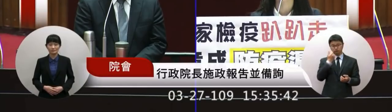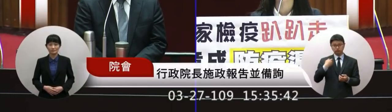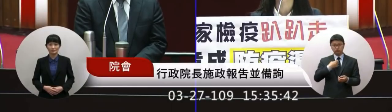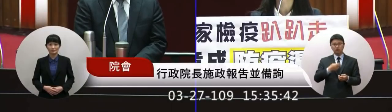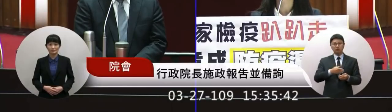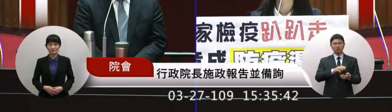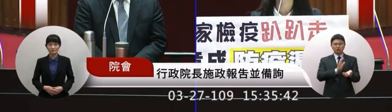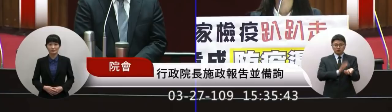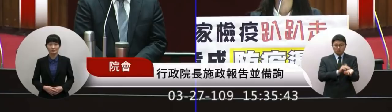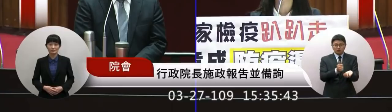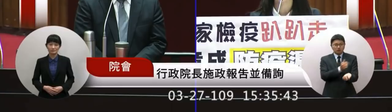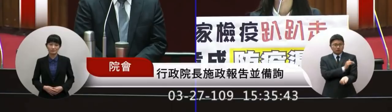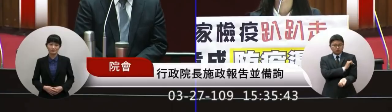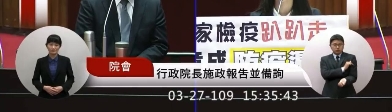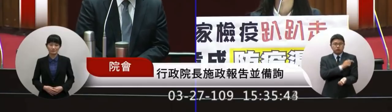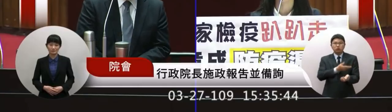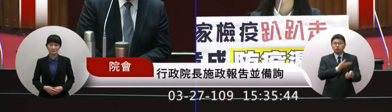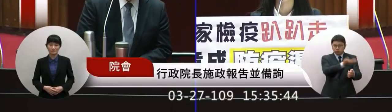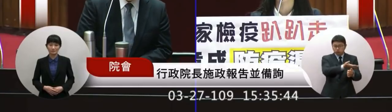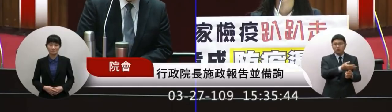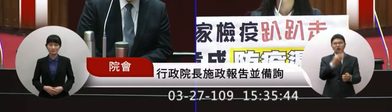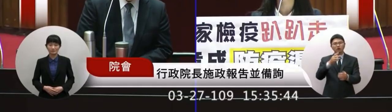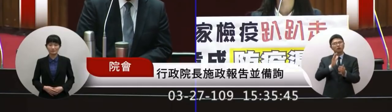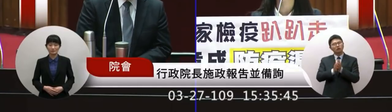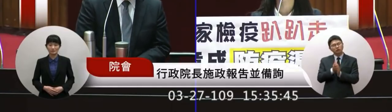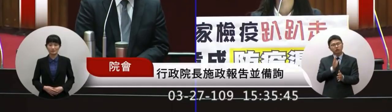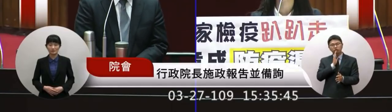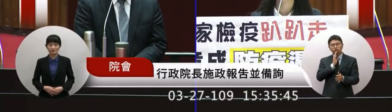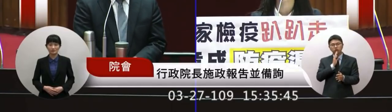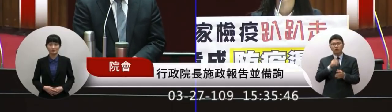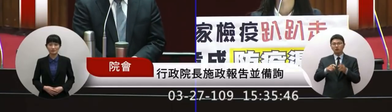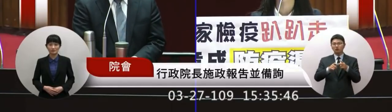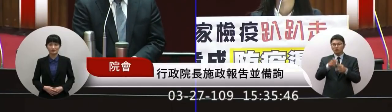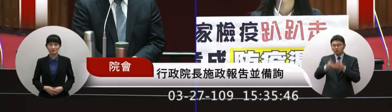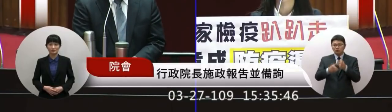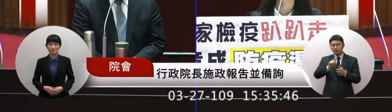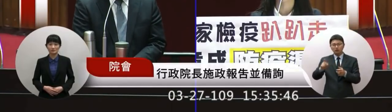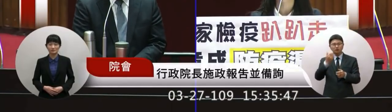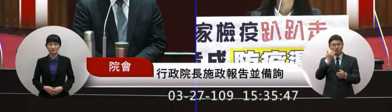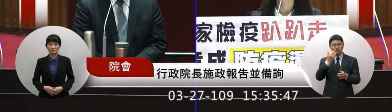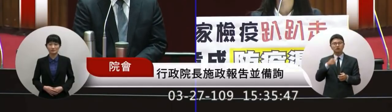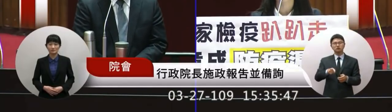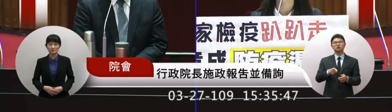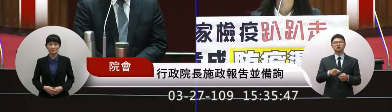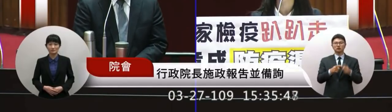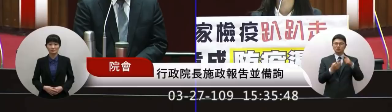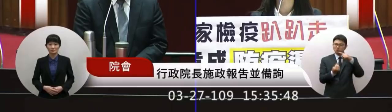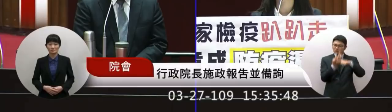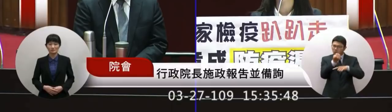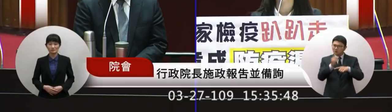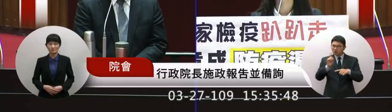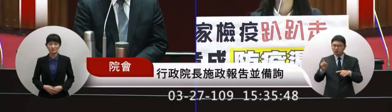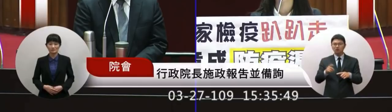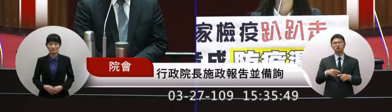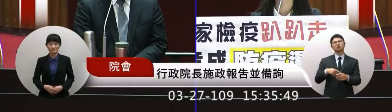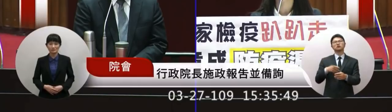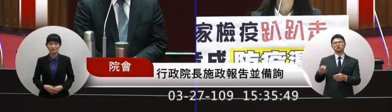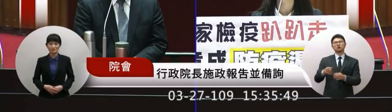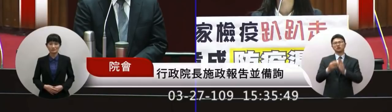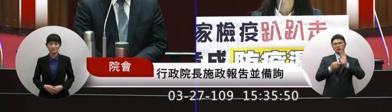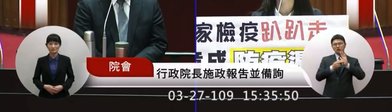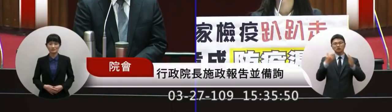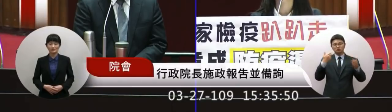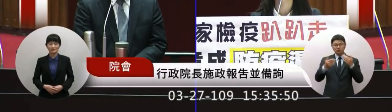线的医护人员，或者是这些产业他们所需要的，到底是占这些口罩生产的多少？来杜绝民众的疑